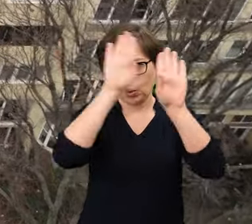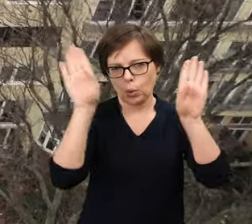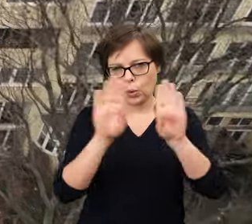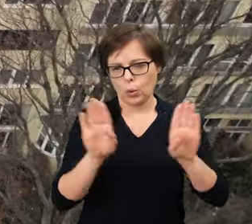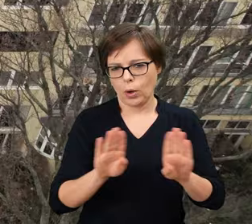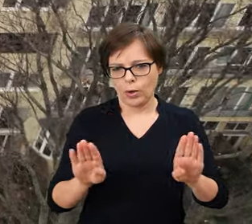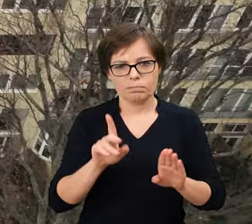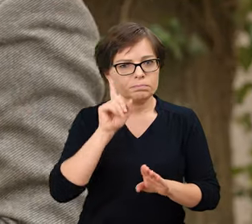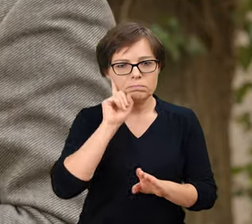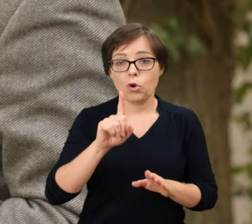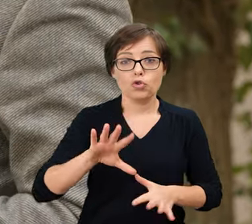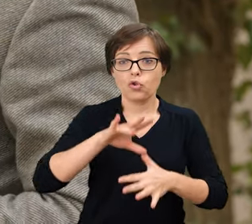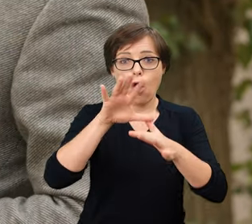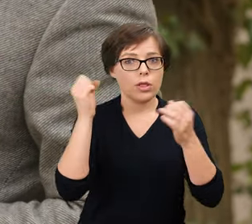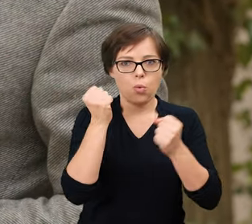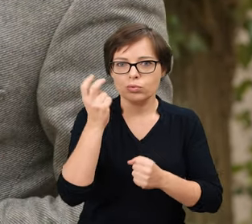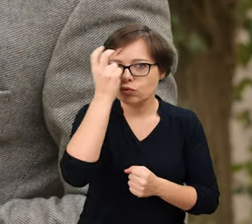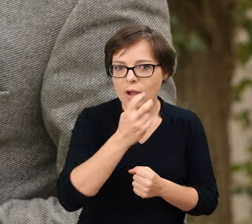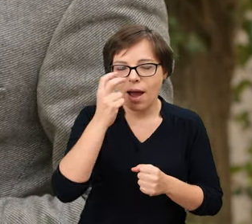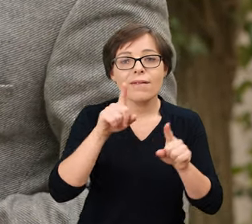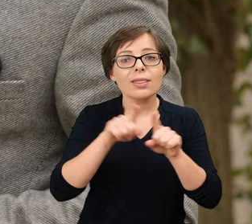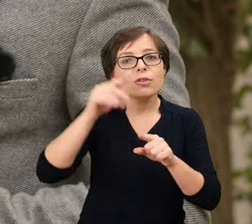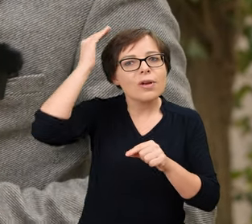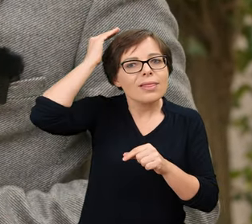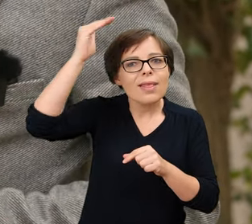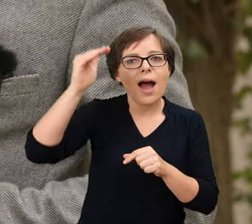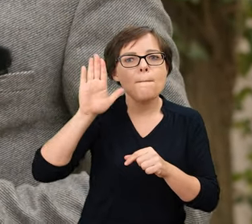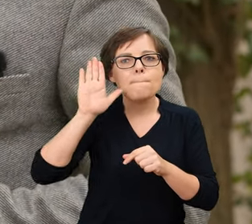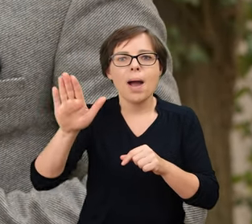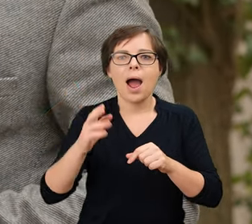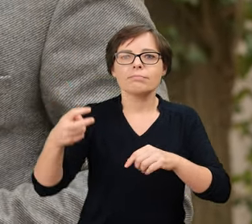Bardzo ciekawe klatki schodowe i taras na dachu